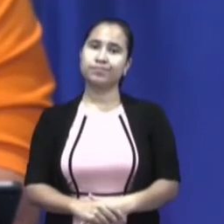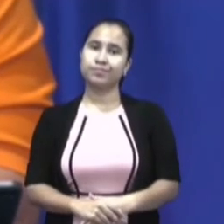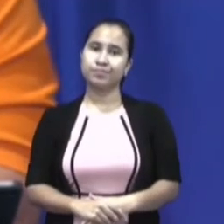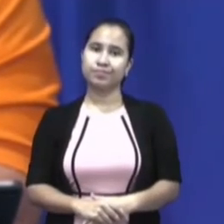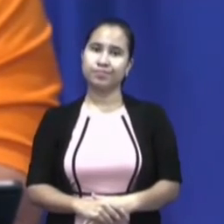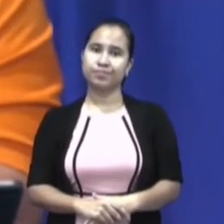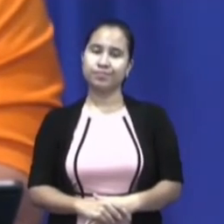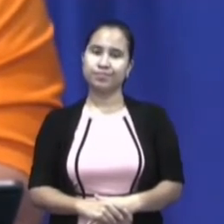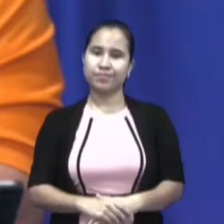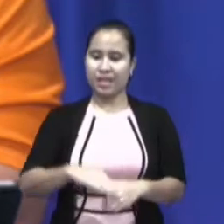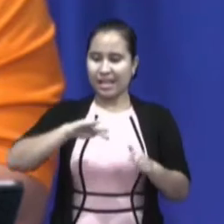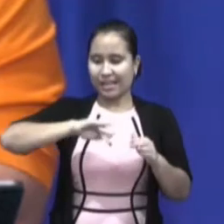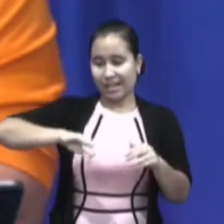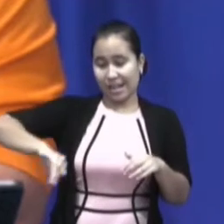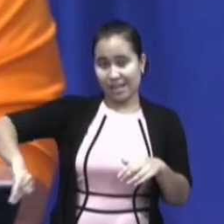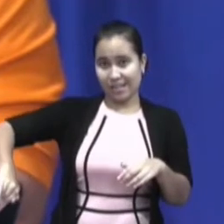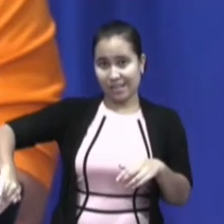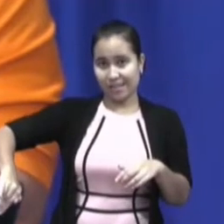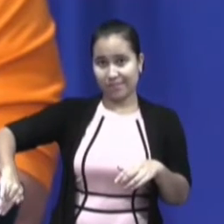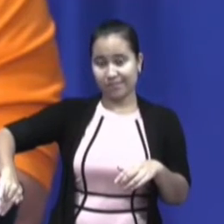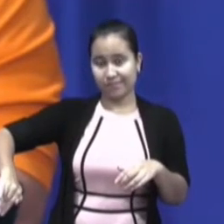van quarantaine.